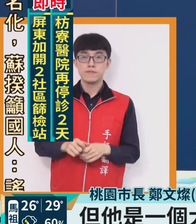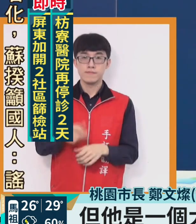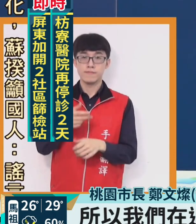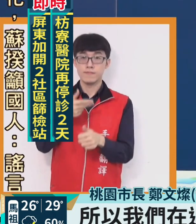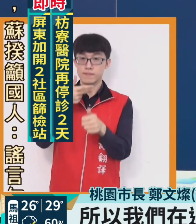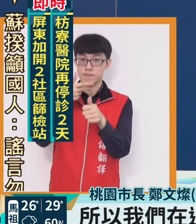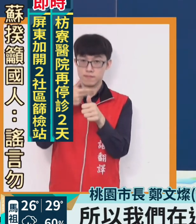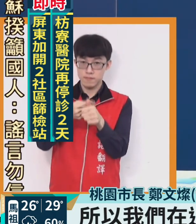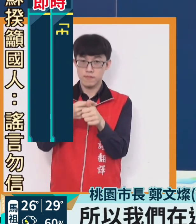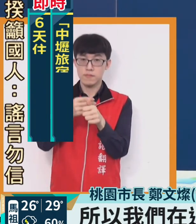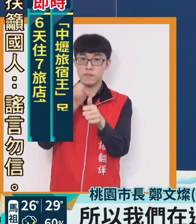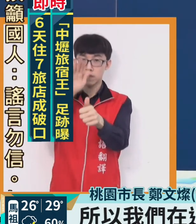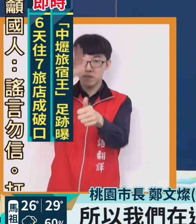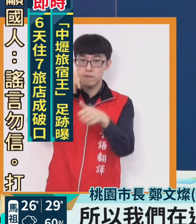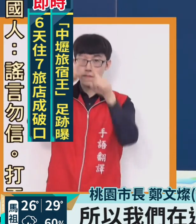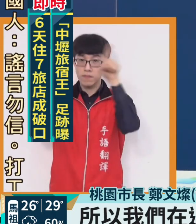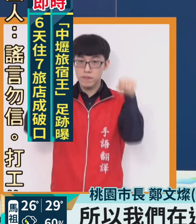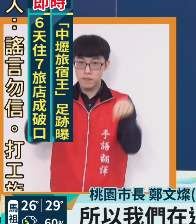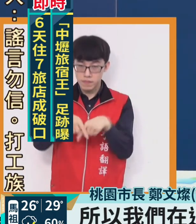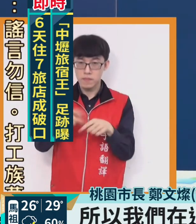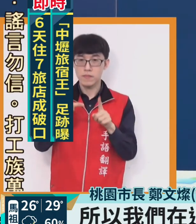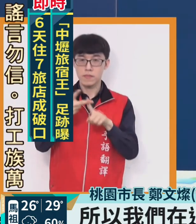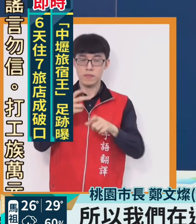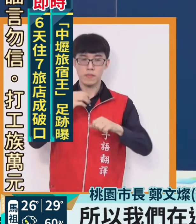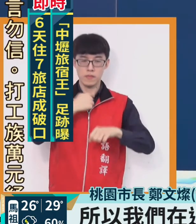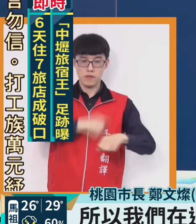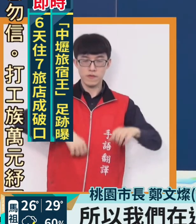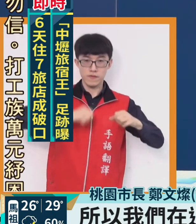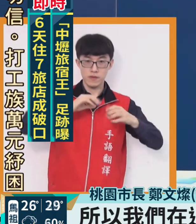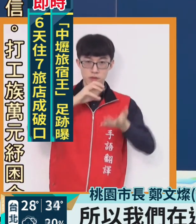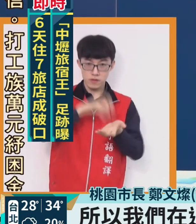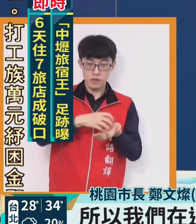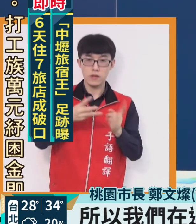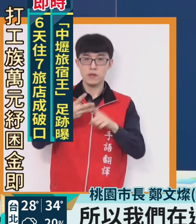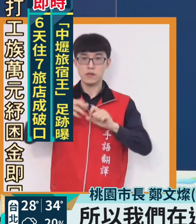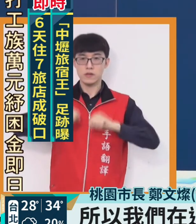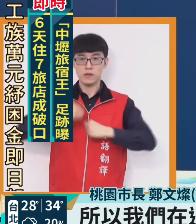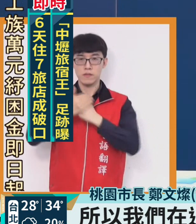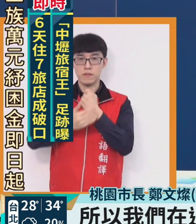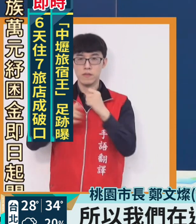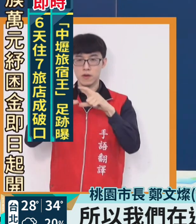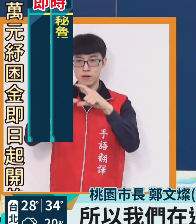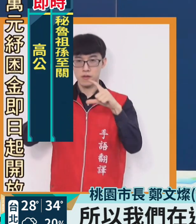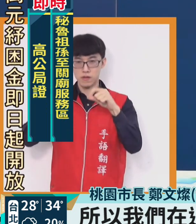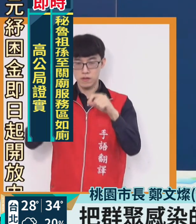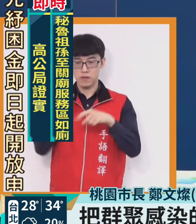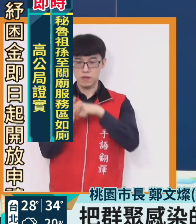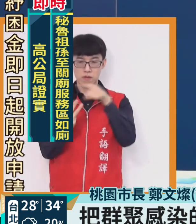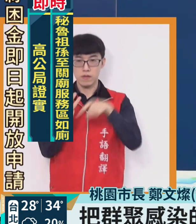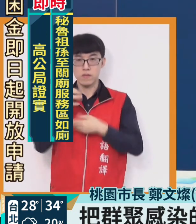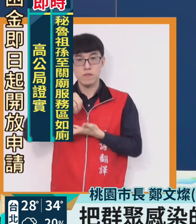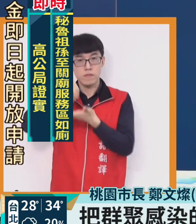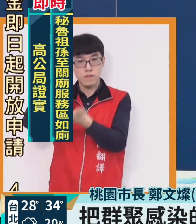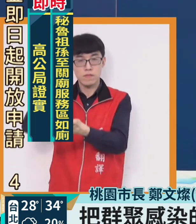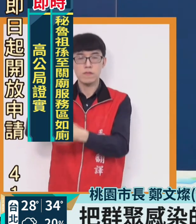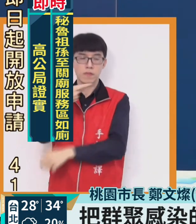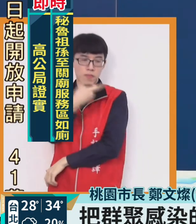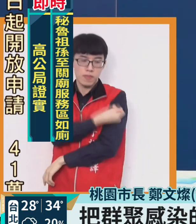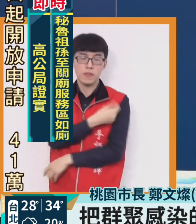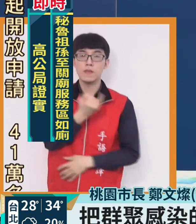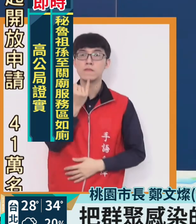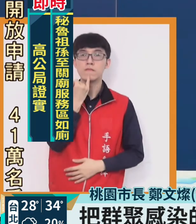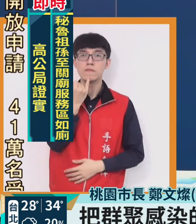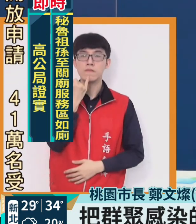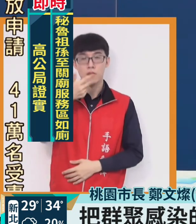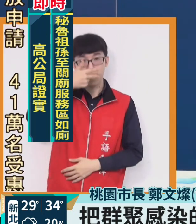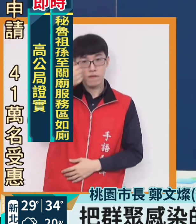案，所以我们在追踪的时候花了很多精神，把这个群聚感染的轮廓把